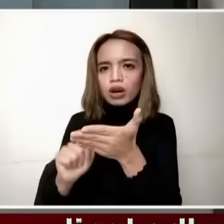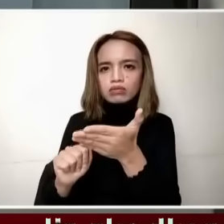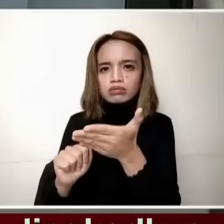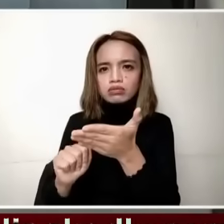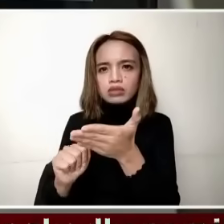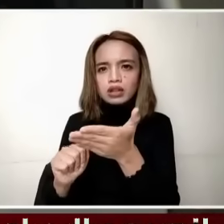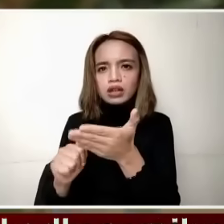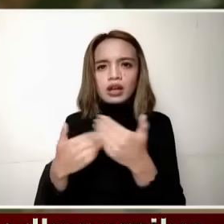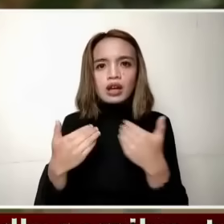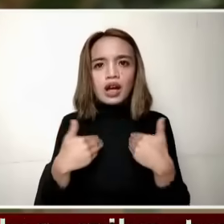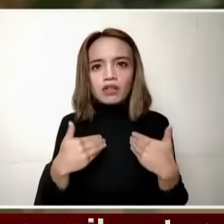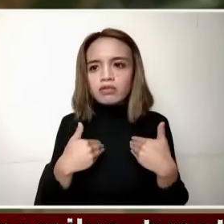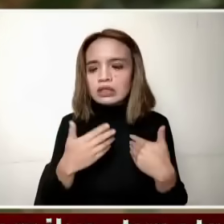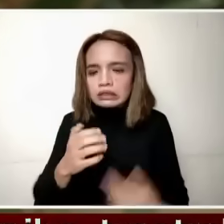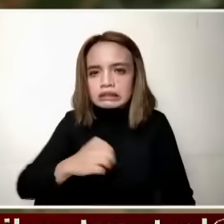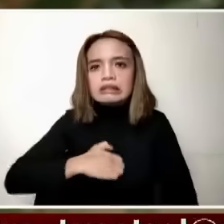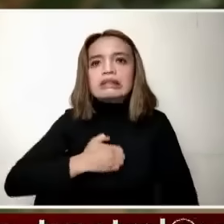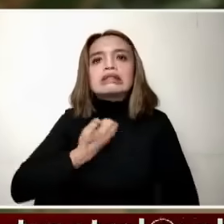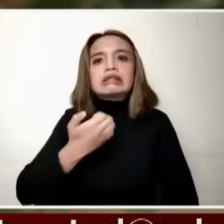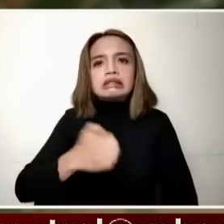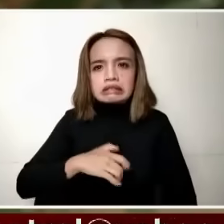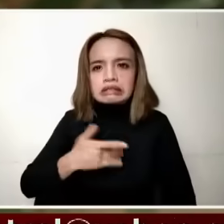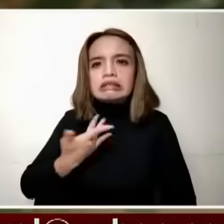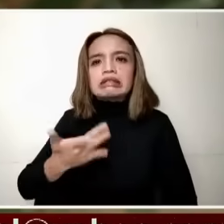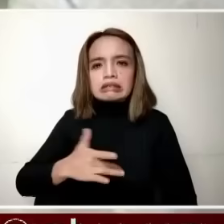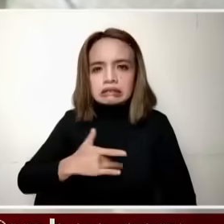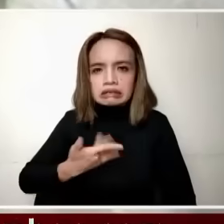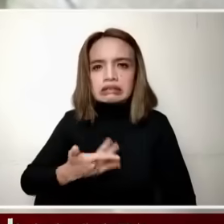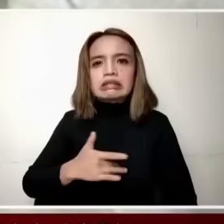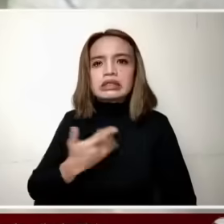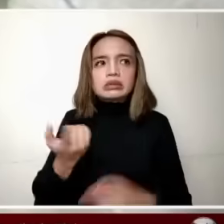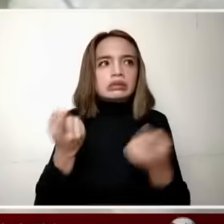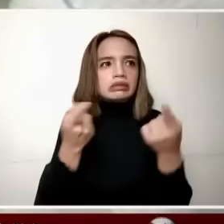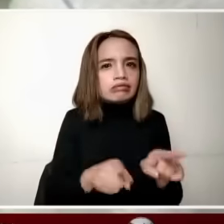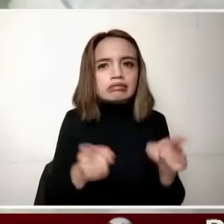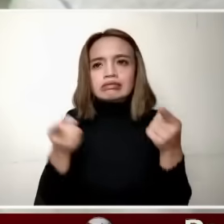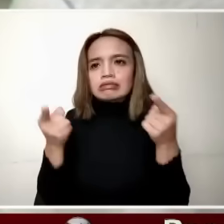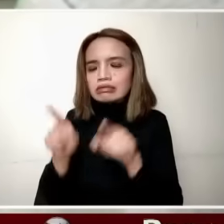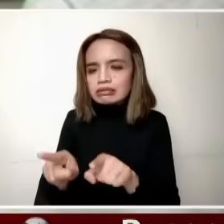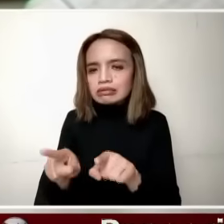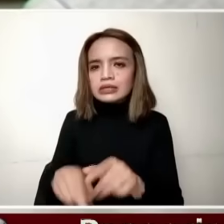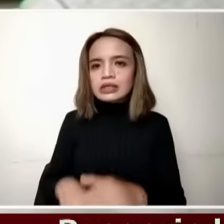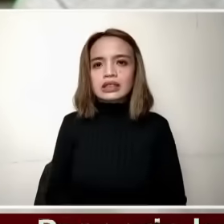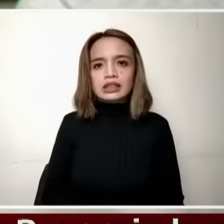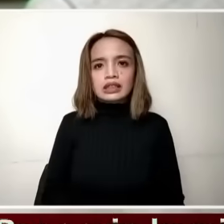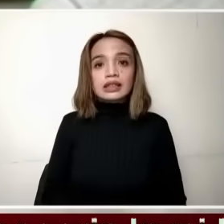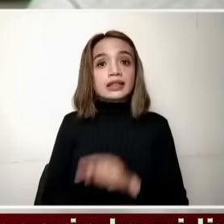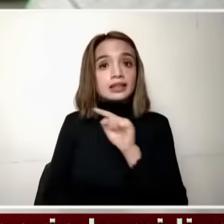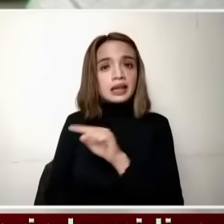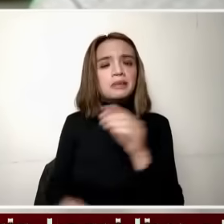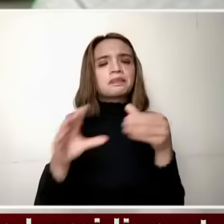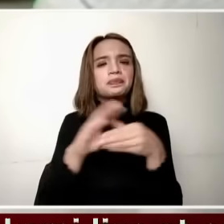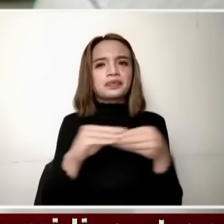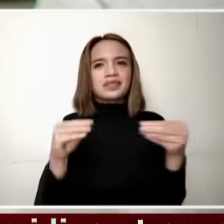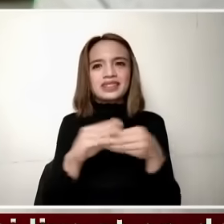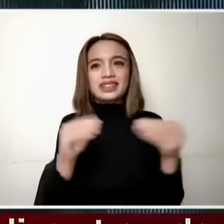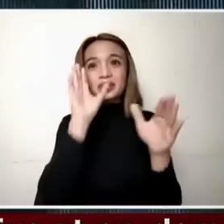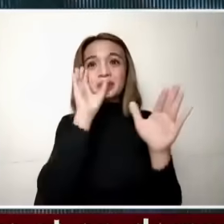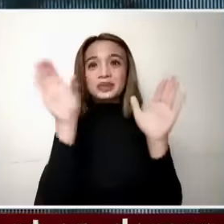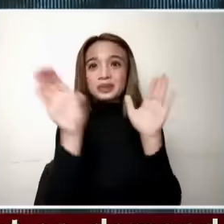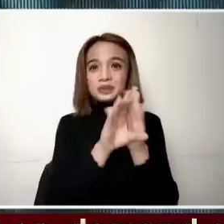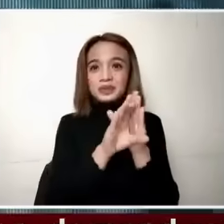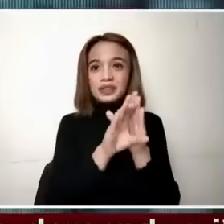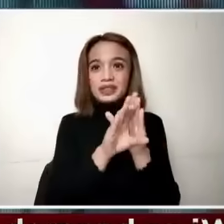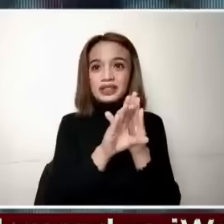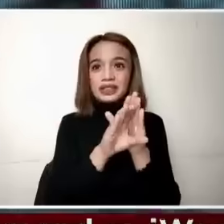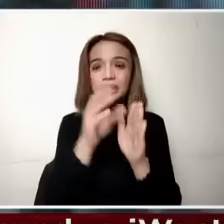yung emotions ng yung sa mga pangyayari ngayon. May kwento si Bullet sa likod ng litrato ng kontrobersyal na panalo